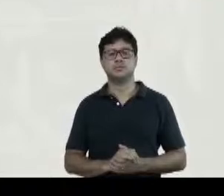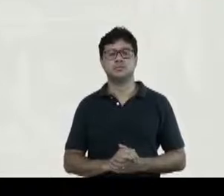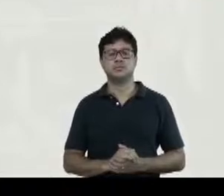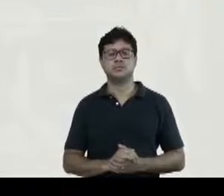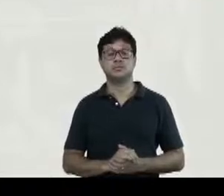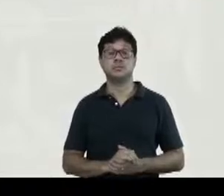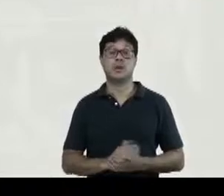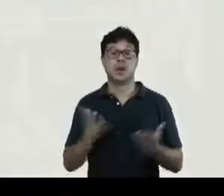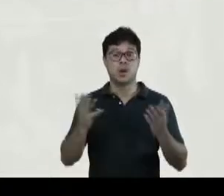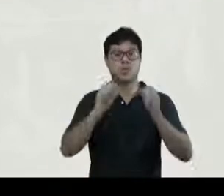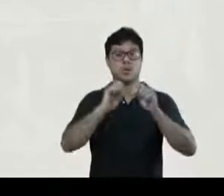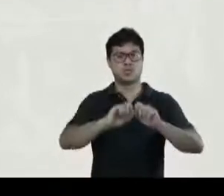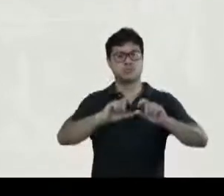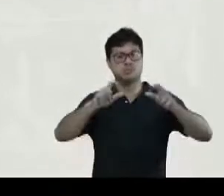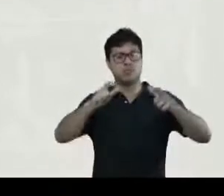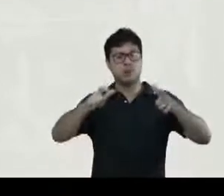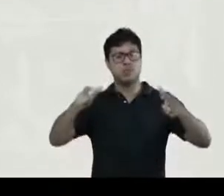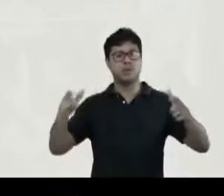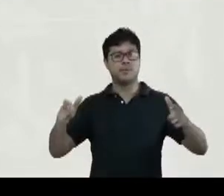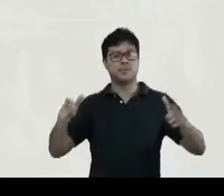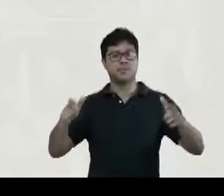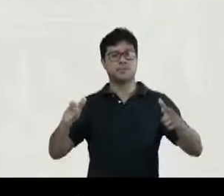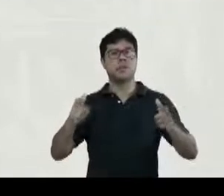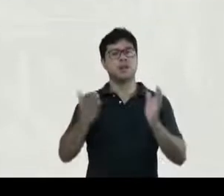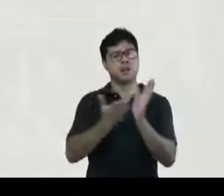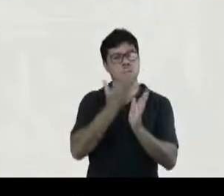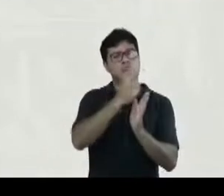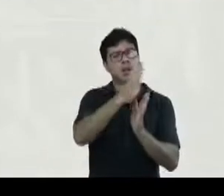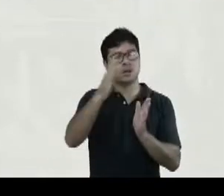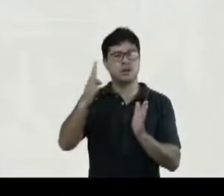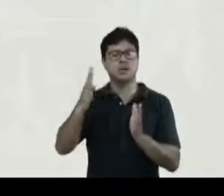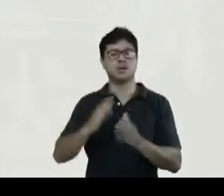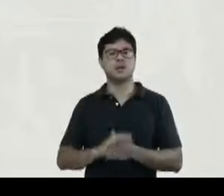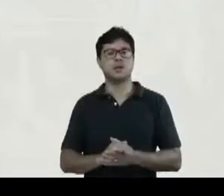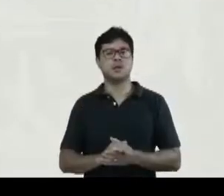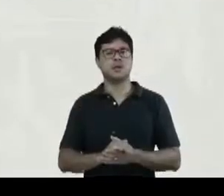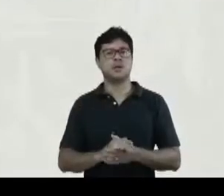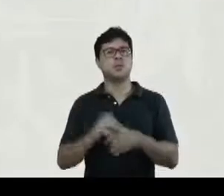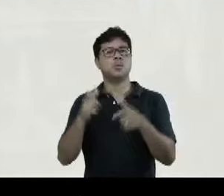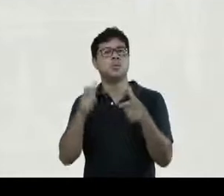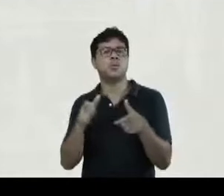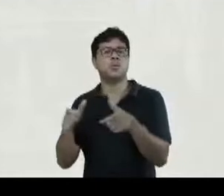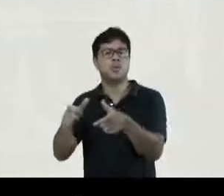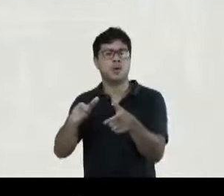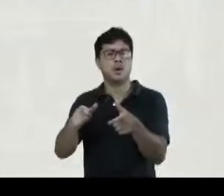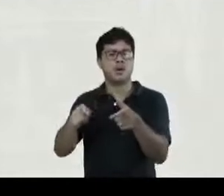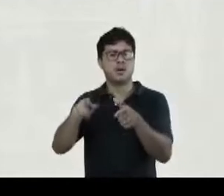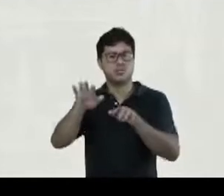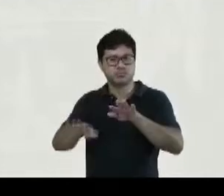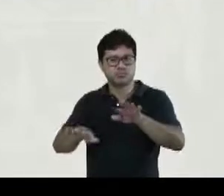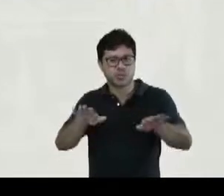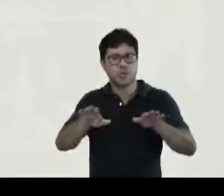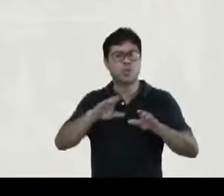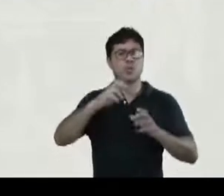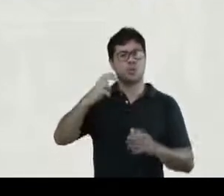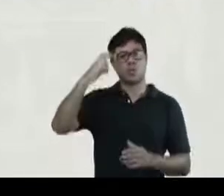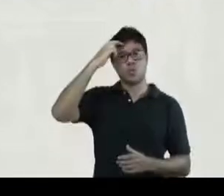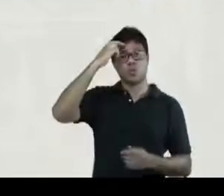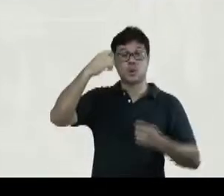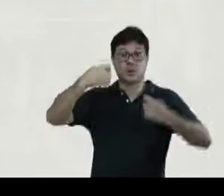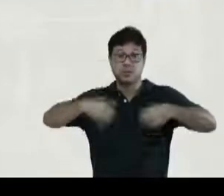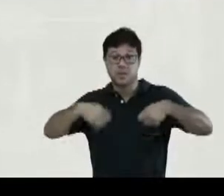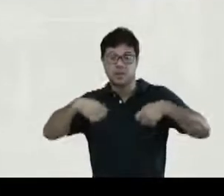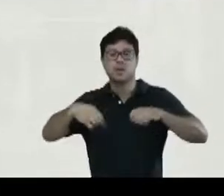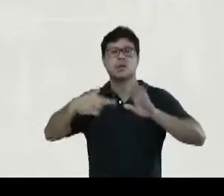anderen Kultureinrichtungen gemeinsamen Normierungsbedarfe unter dem Stichwort GND for